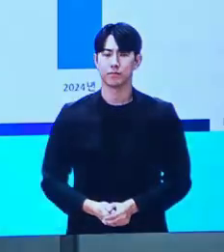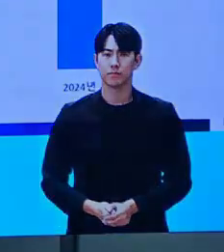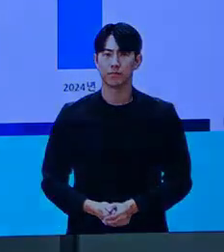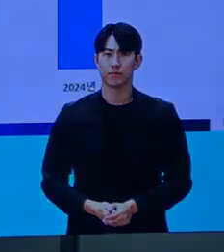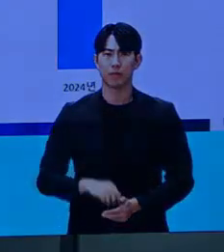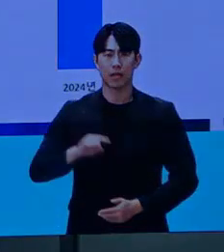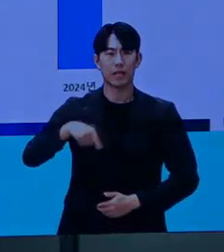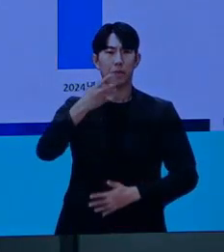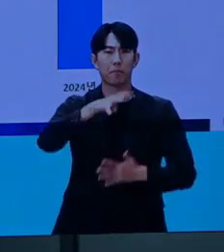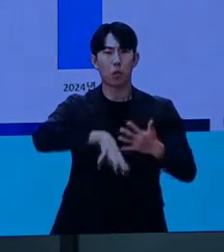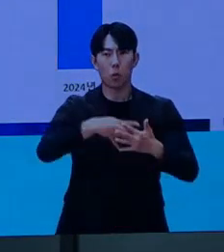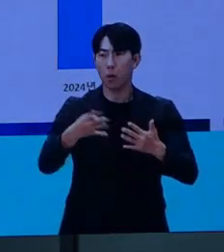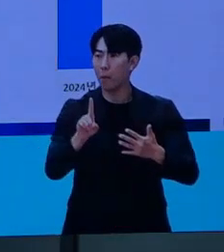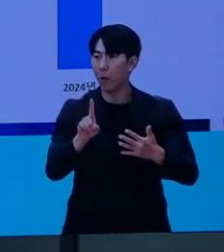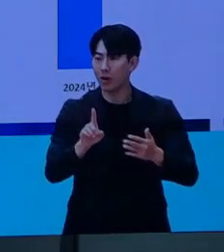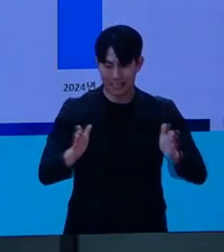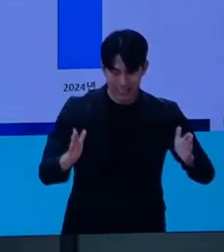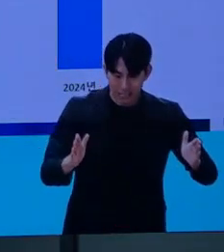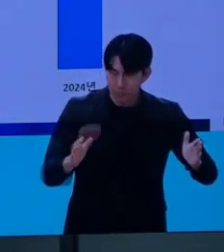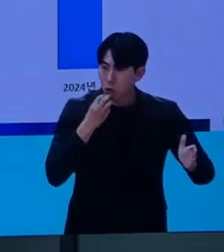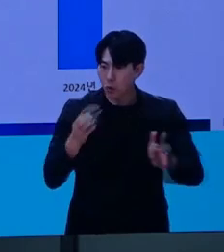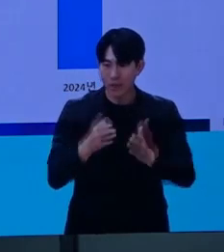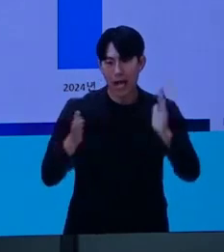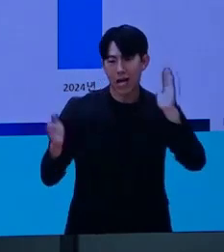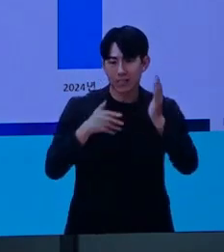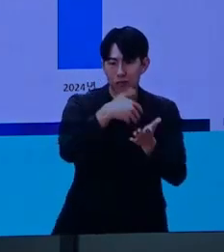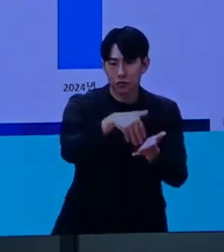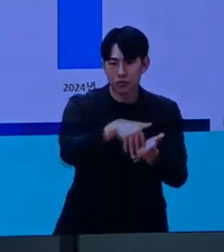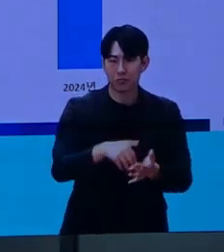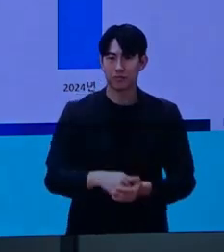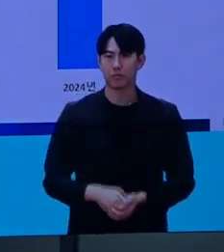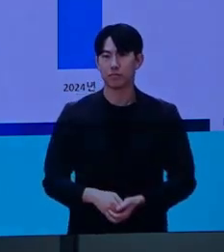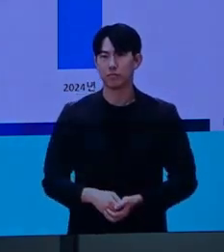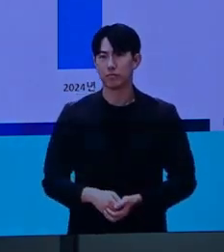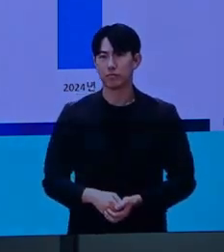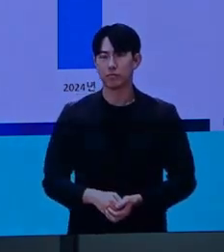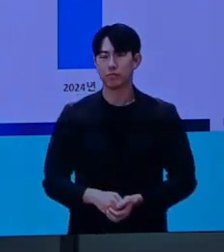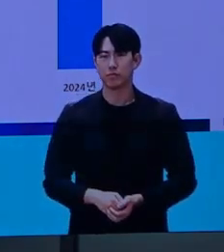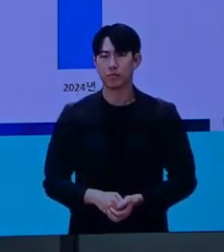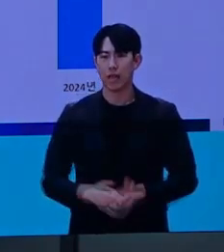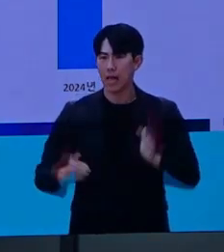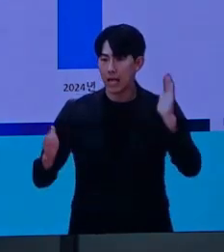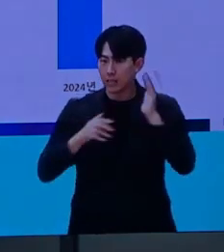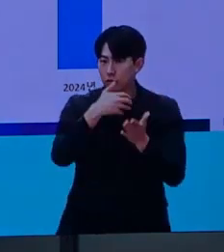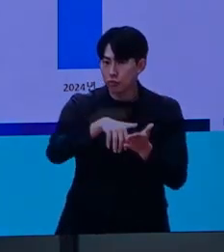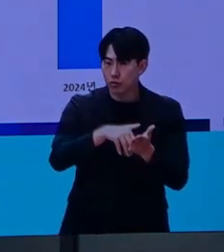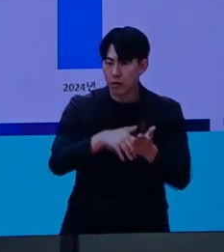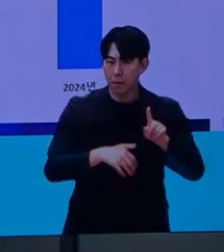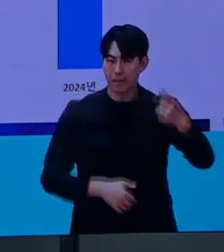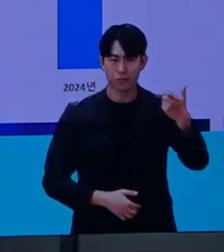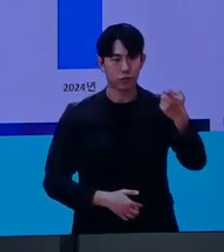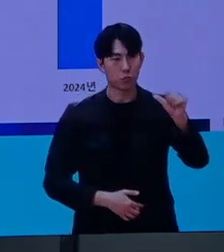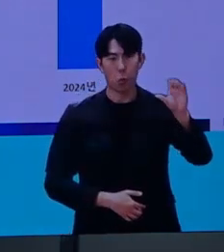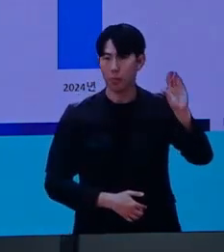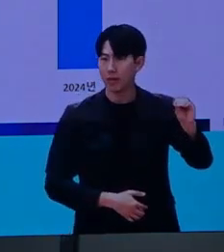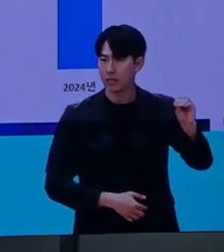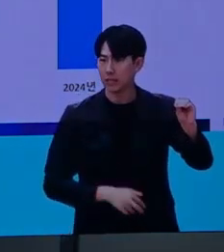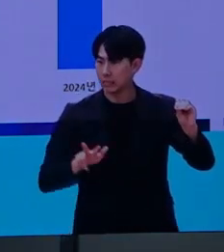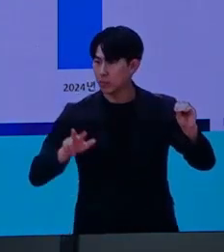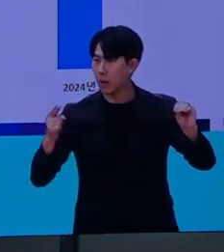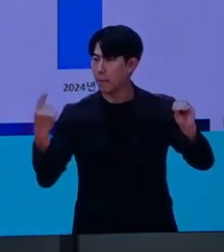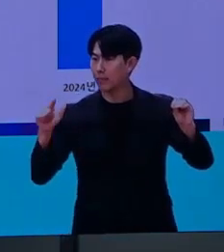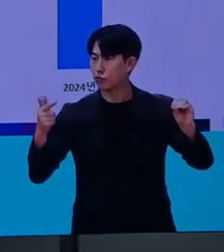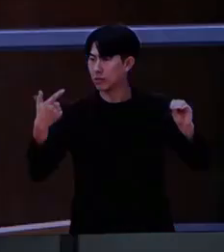다음 표는 동일 기간 경기도의 학생 수입니다. 보시는 바와 같이 학생이 약 165만 명에서 161만